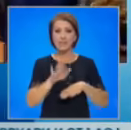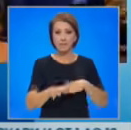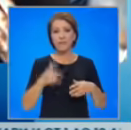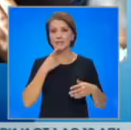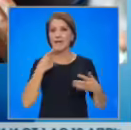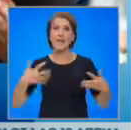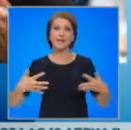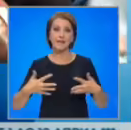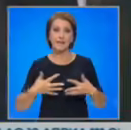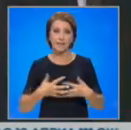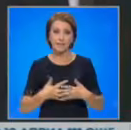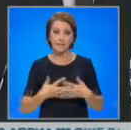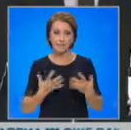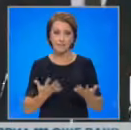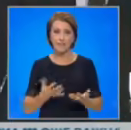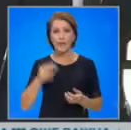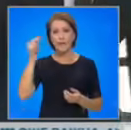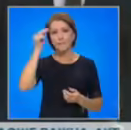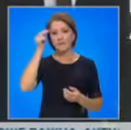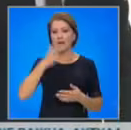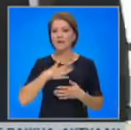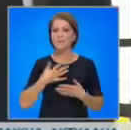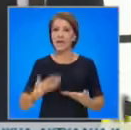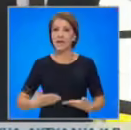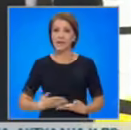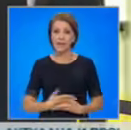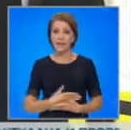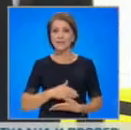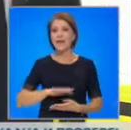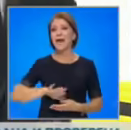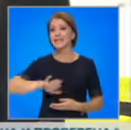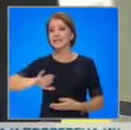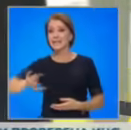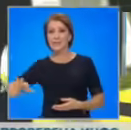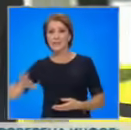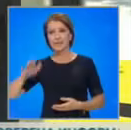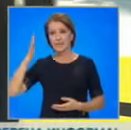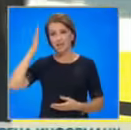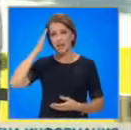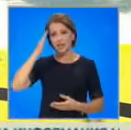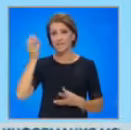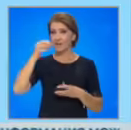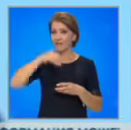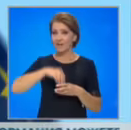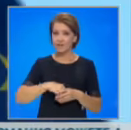Западните Балкани. Вижте още. България има най-голям интерес Западните Балкани и Скопие да влязат в Европейския съюз, но търси правни гаранции